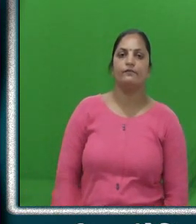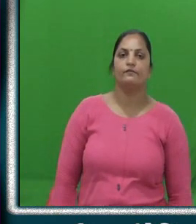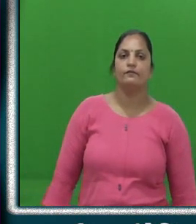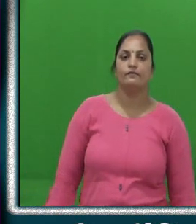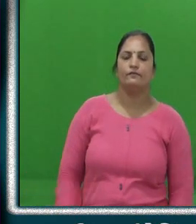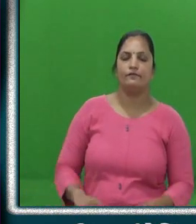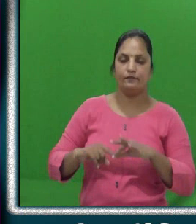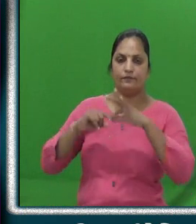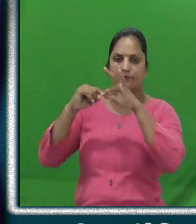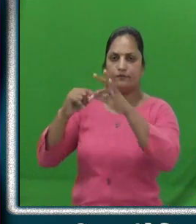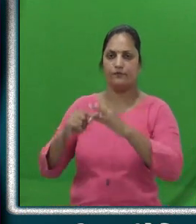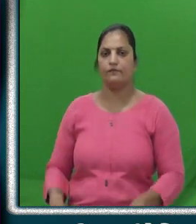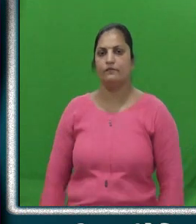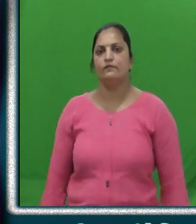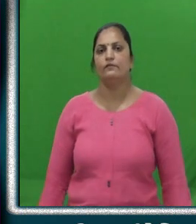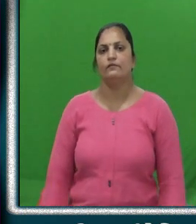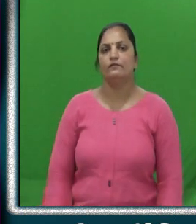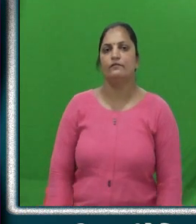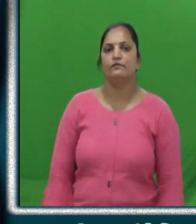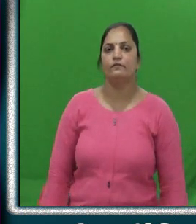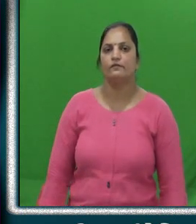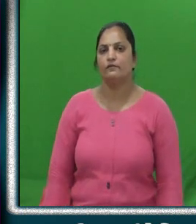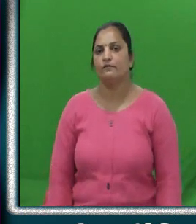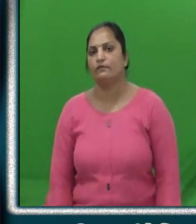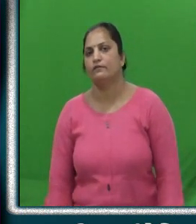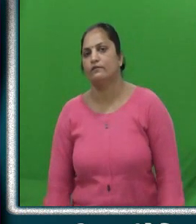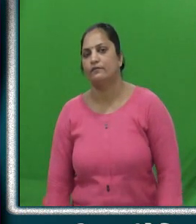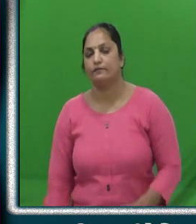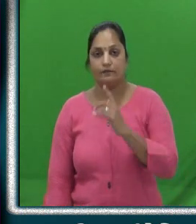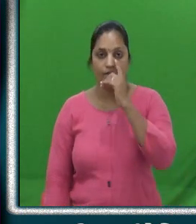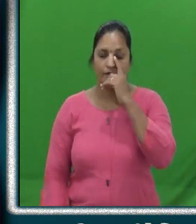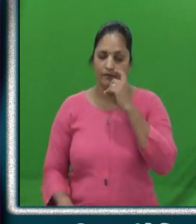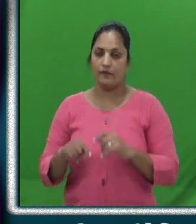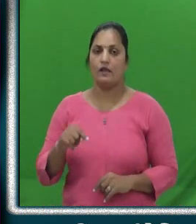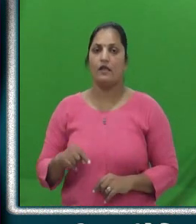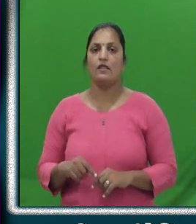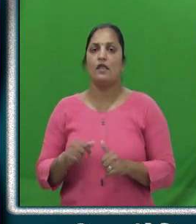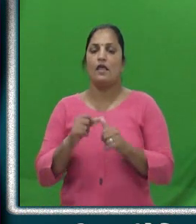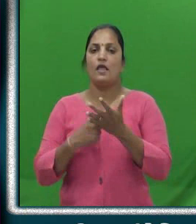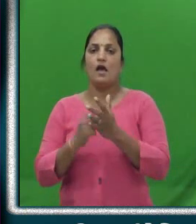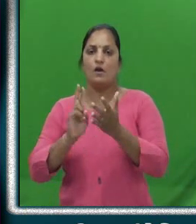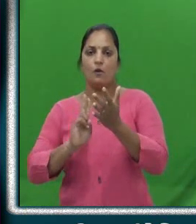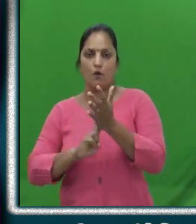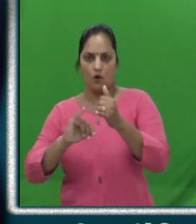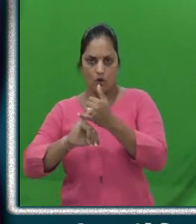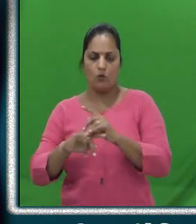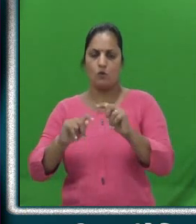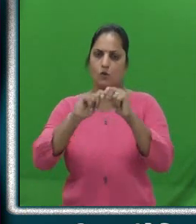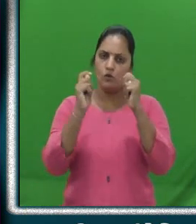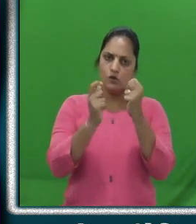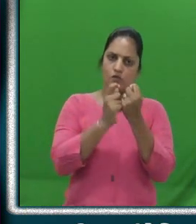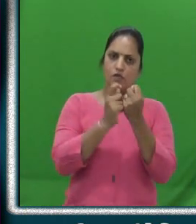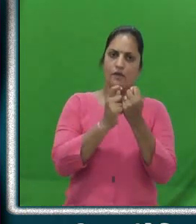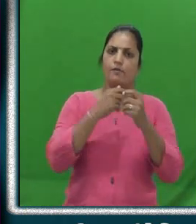આપણો પ્રશ્ન ઇન વિચ ક્લાસ વેર અરુણ સ્ટીમ સ્ટુડન્ટ્સ ઇન વિચ ક્લાસ કયા ધોરણમાં